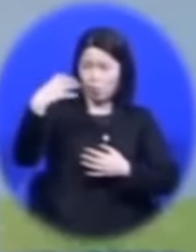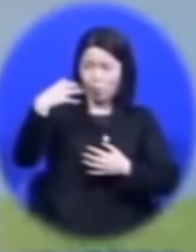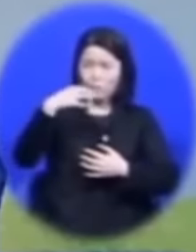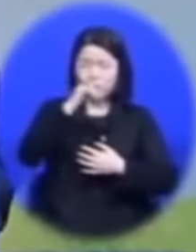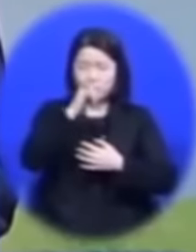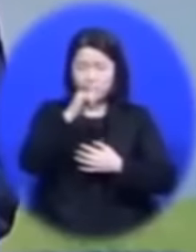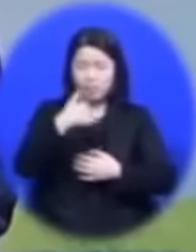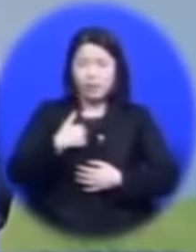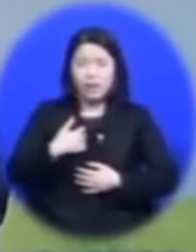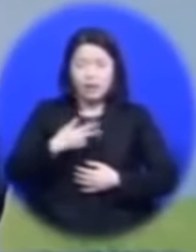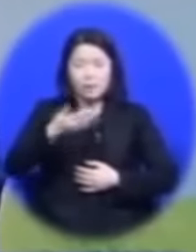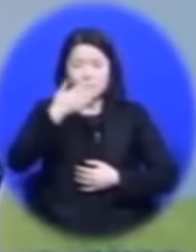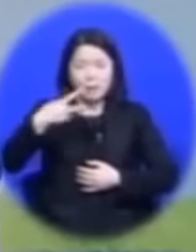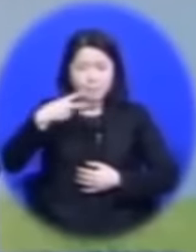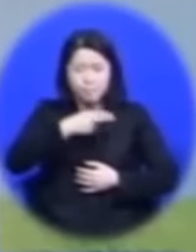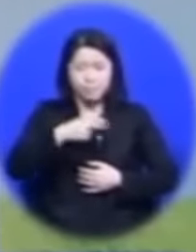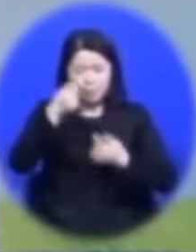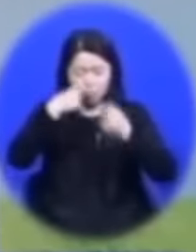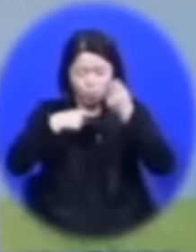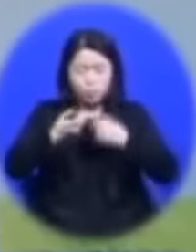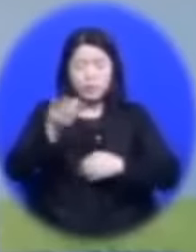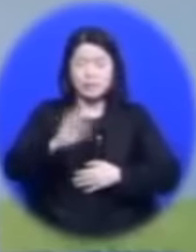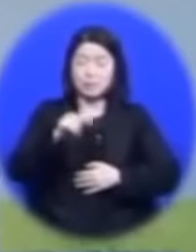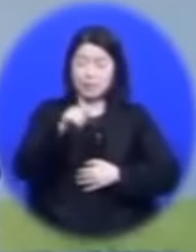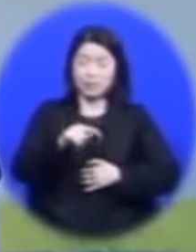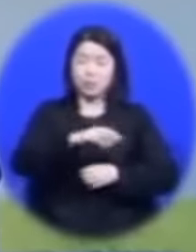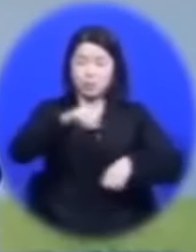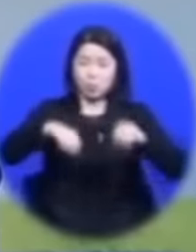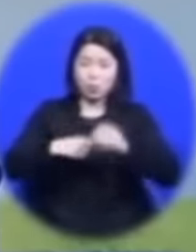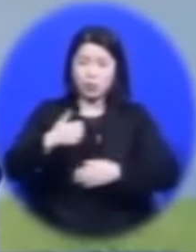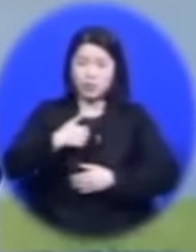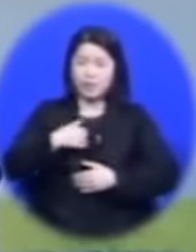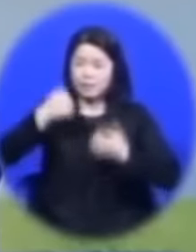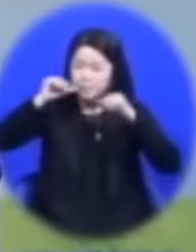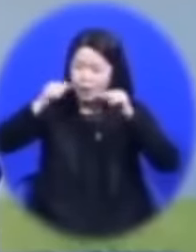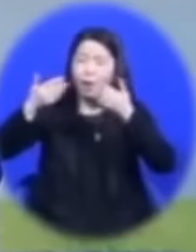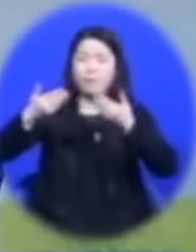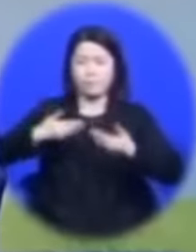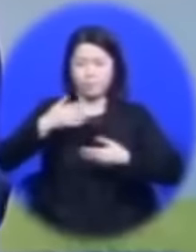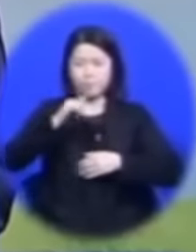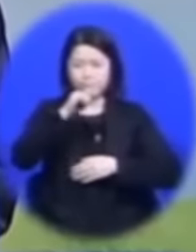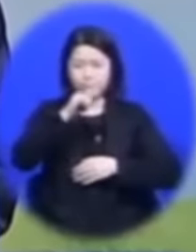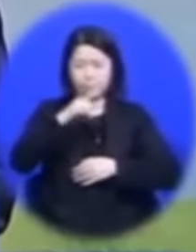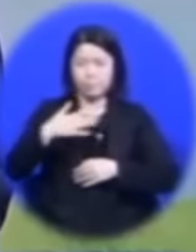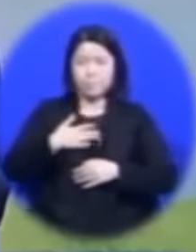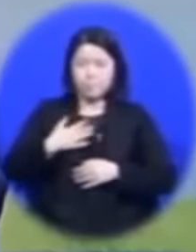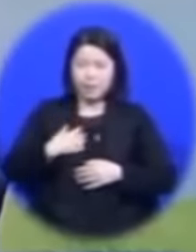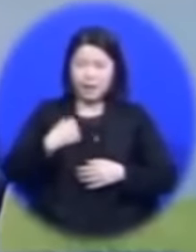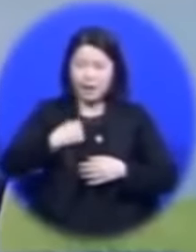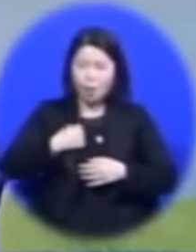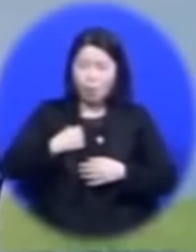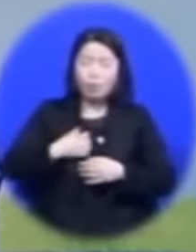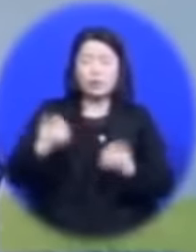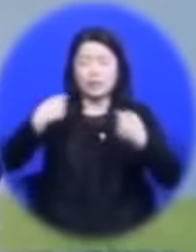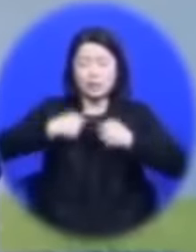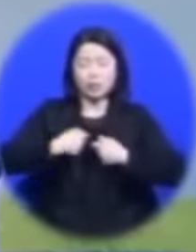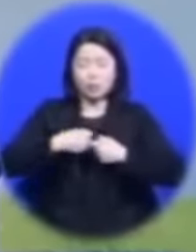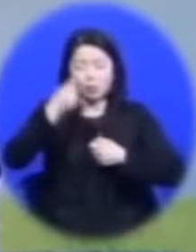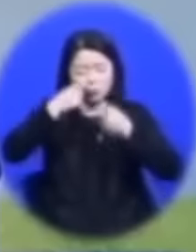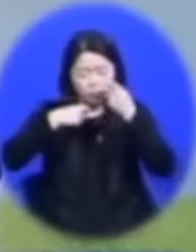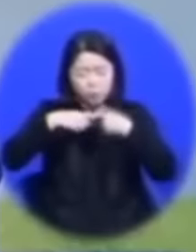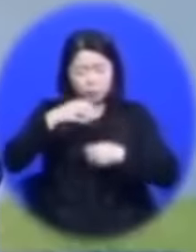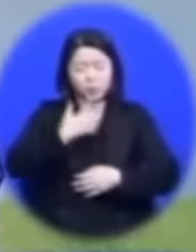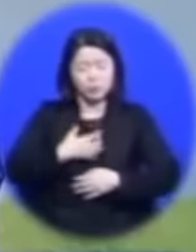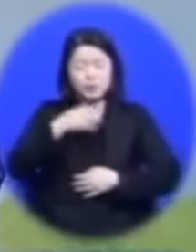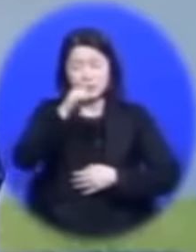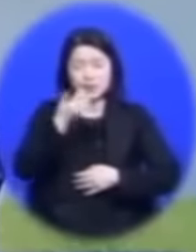내가 금식하면서 울었으나 그것이 오히려 나에게는 조롱거리가 되었습니다. 내가 베옷을 입고서 슬퍼하였으나 오히려